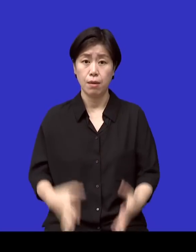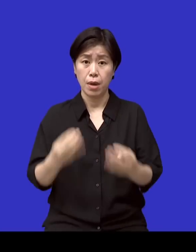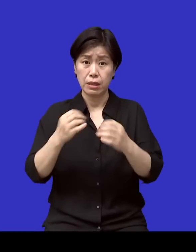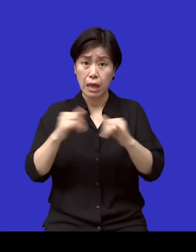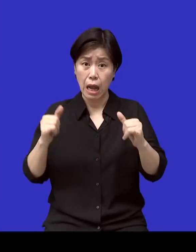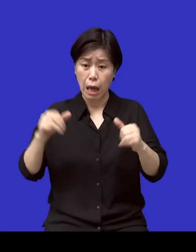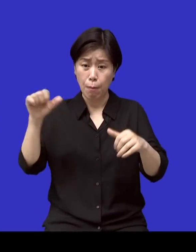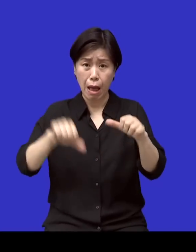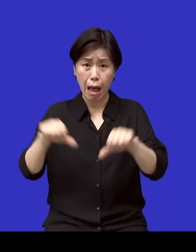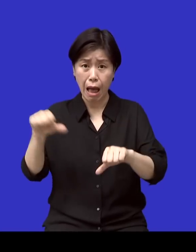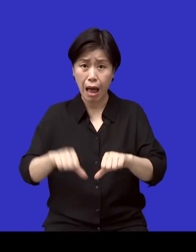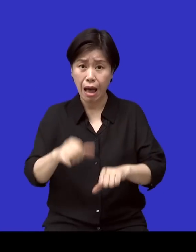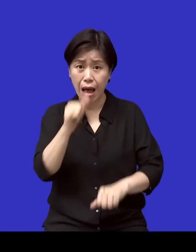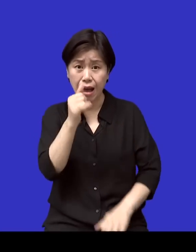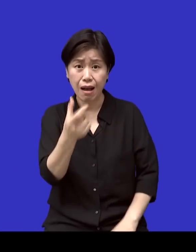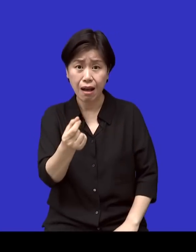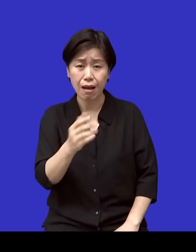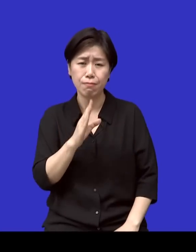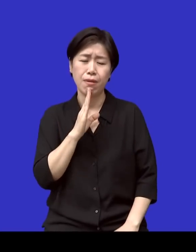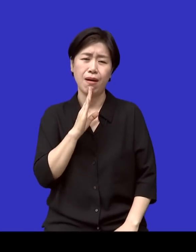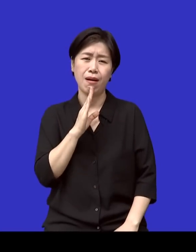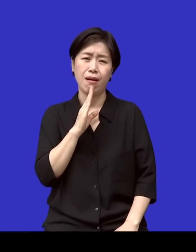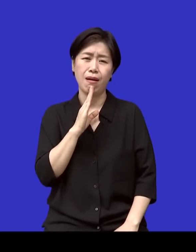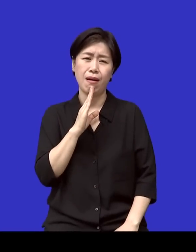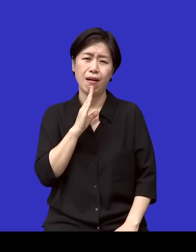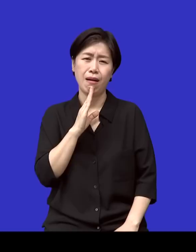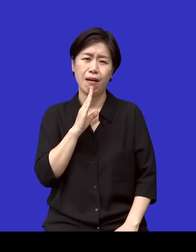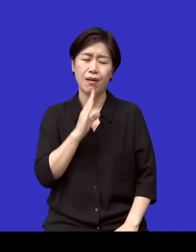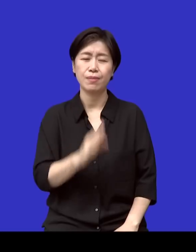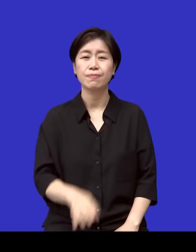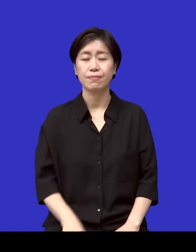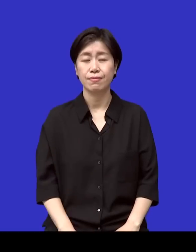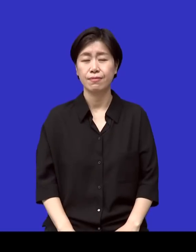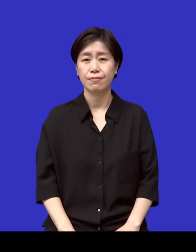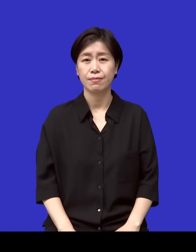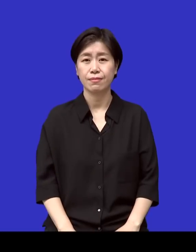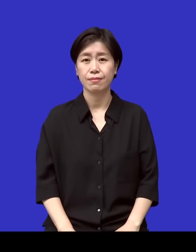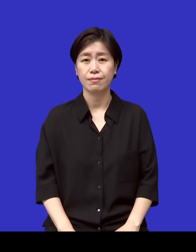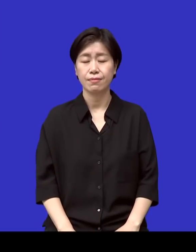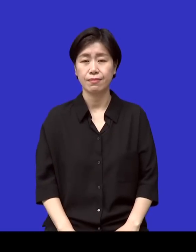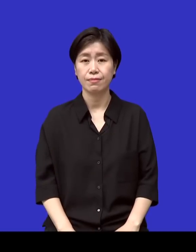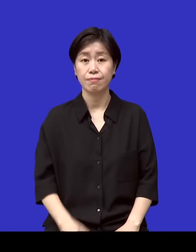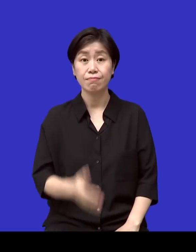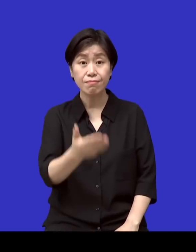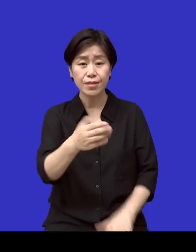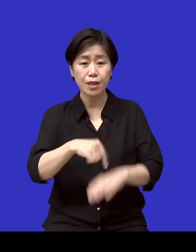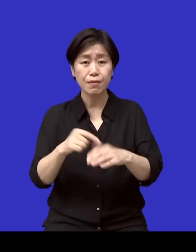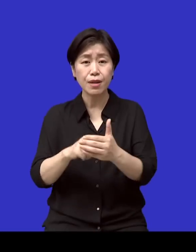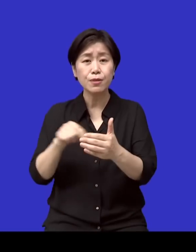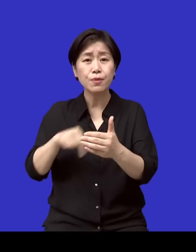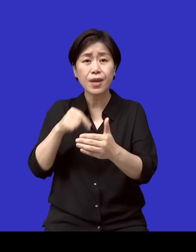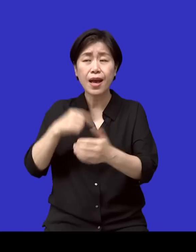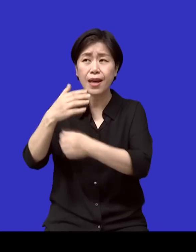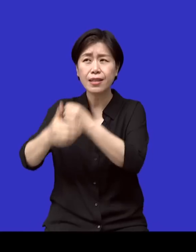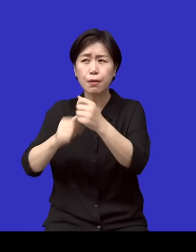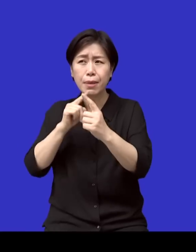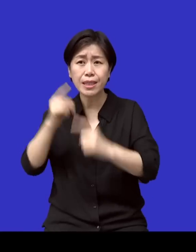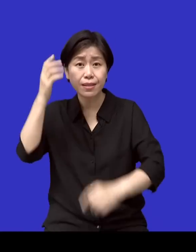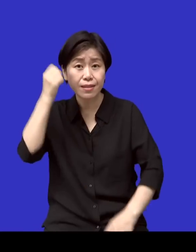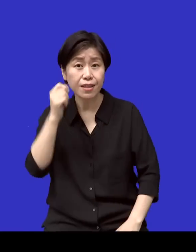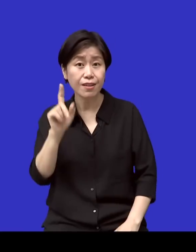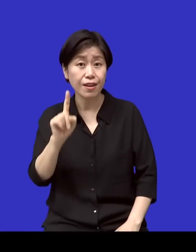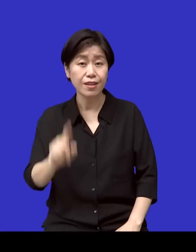네, 굉장히 많이 탈락을 해서. 유럽 선수들 특히. 네. 그때 좀 어떤 말씀이 좀 나에게 힘을 주고 용기를 주었어요?